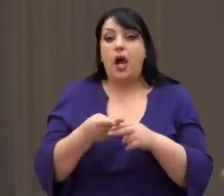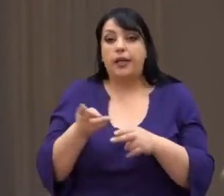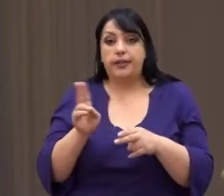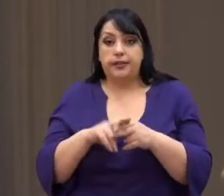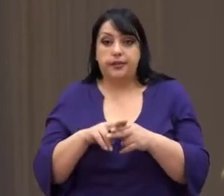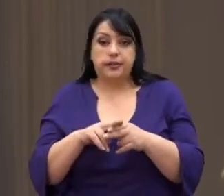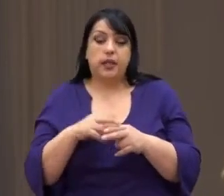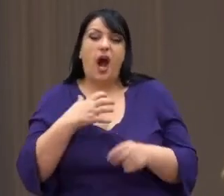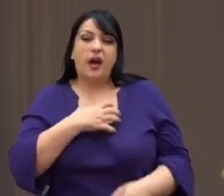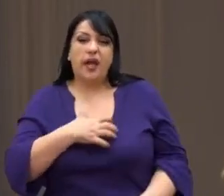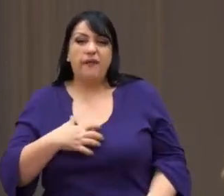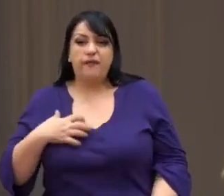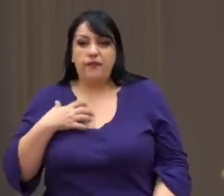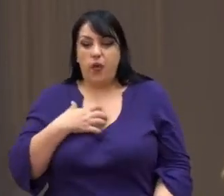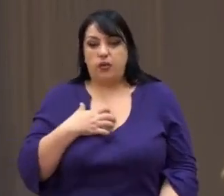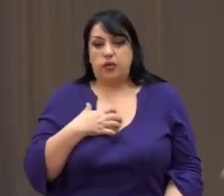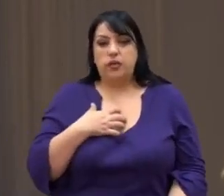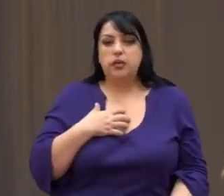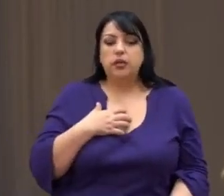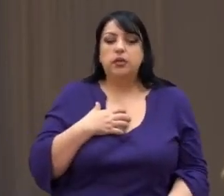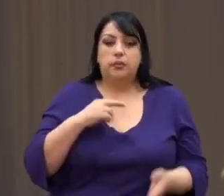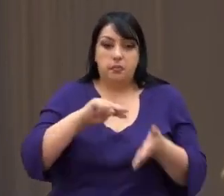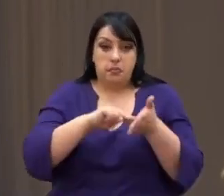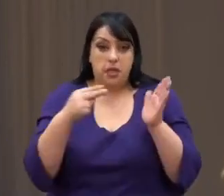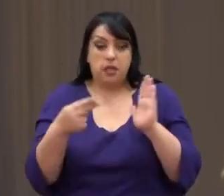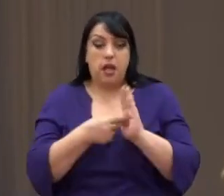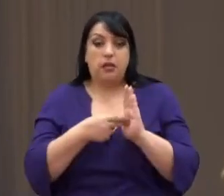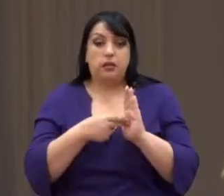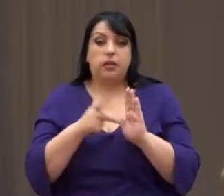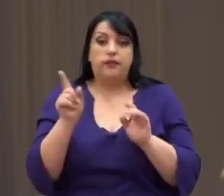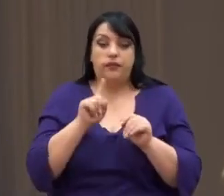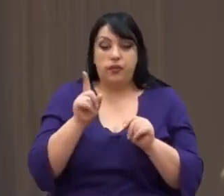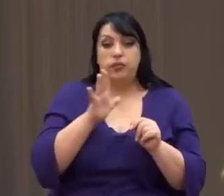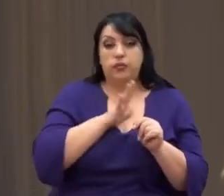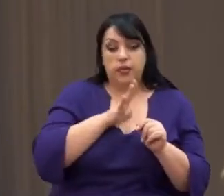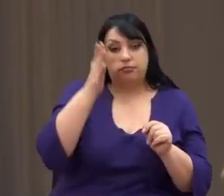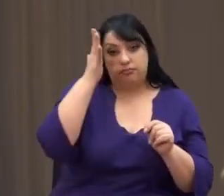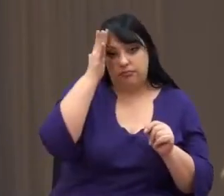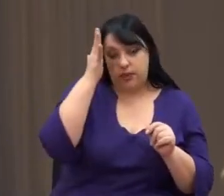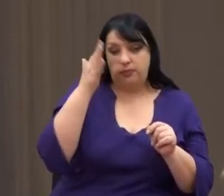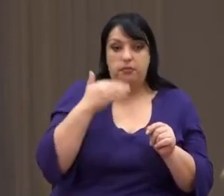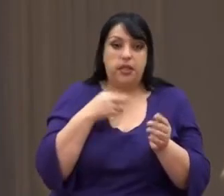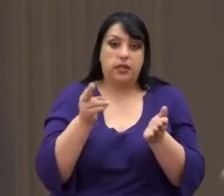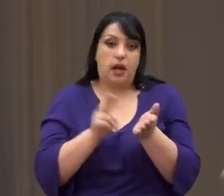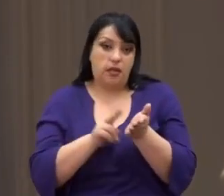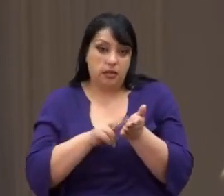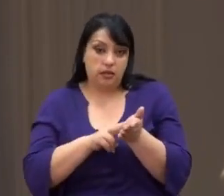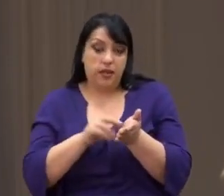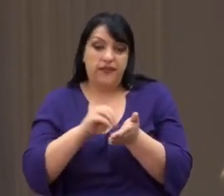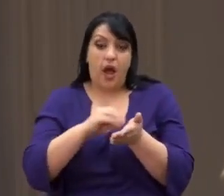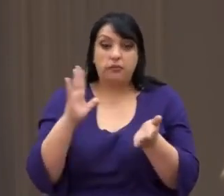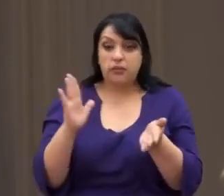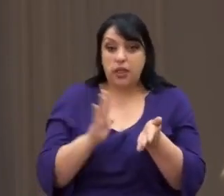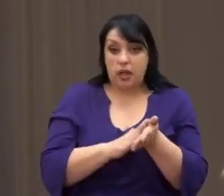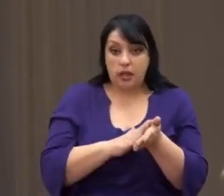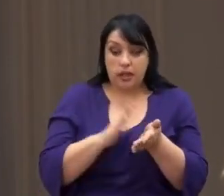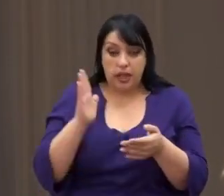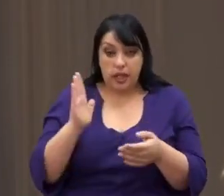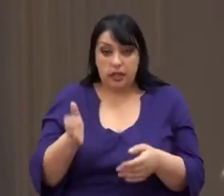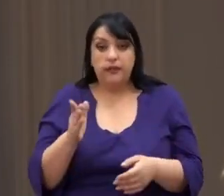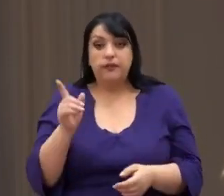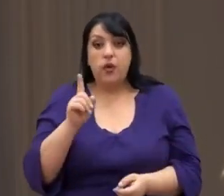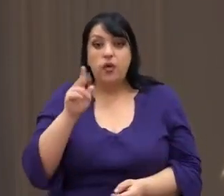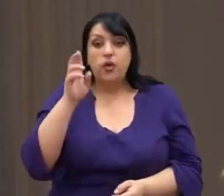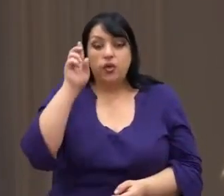կարևոր նախաձեռնությունը, որ իրականացրել են մեր քաղաքացիները, երկրորդ ամրագրել, որ